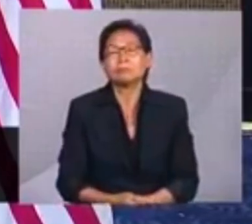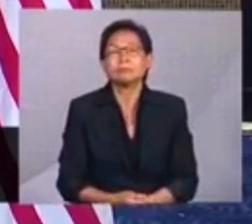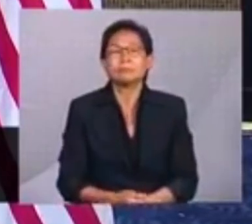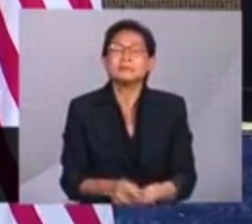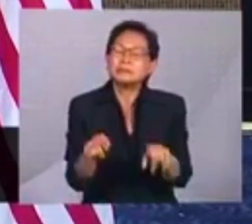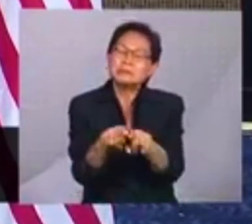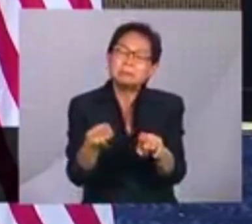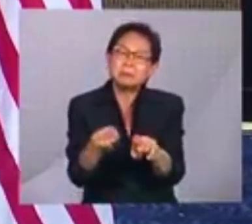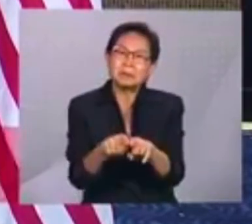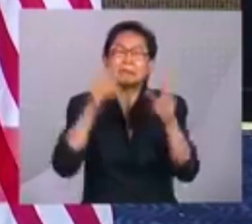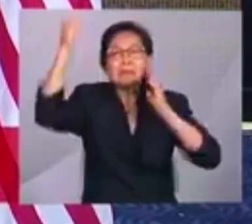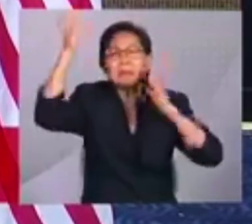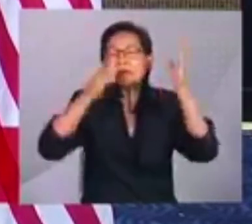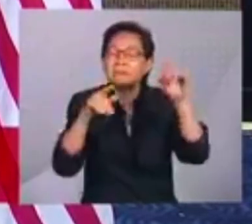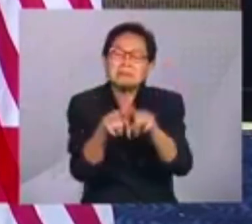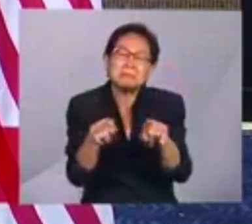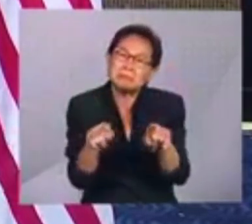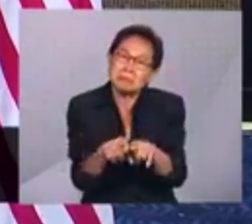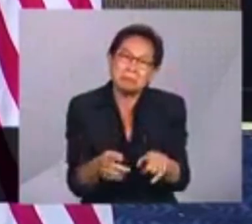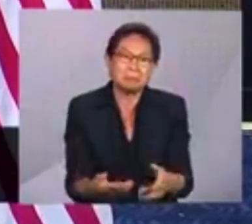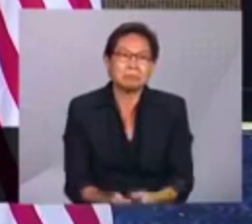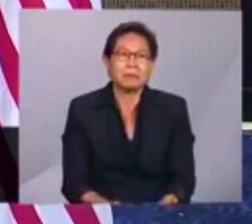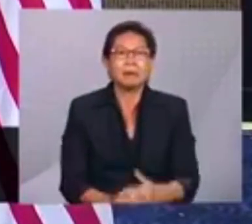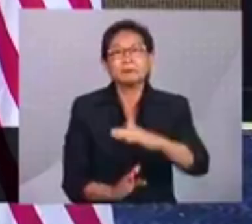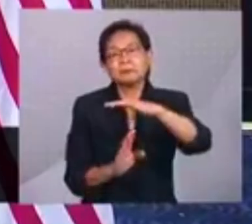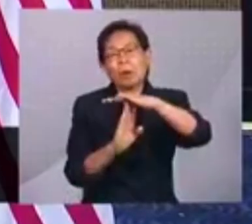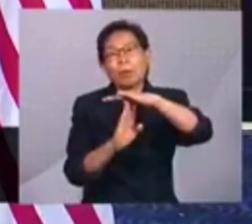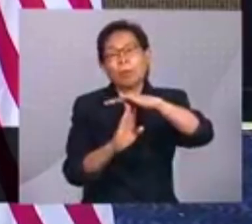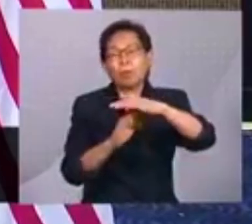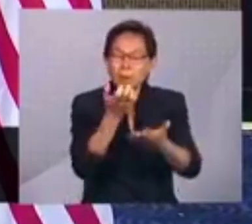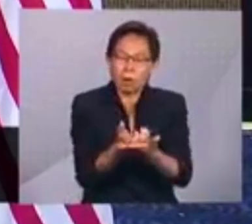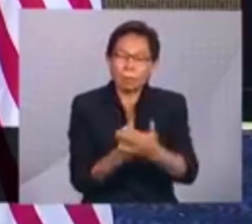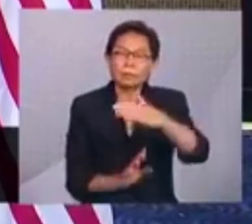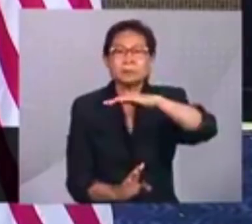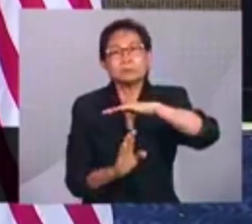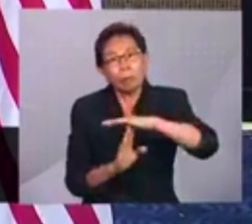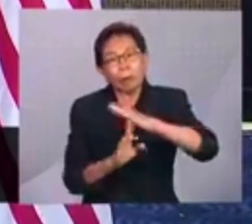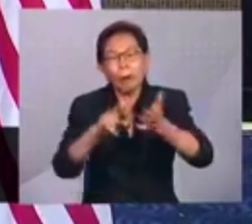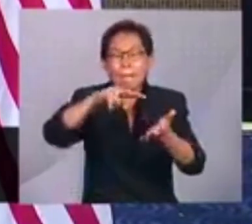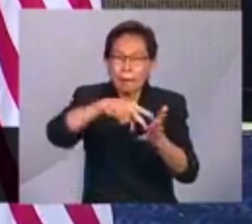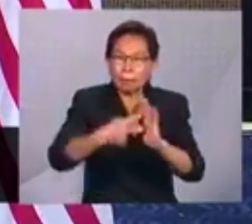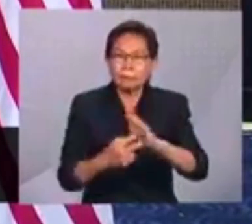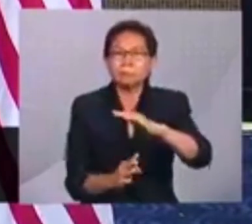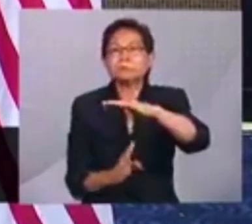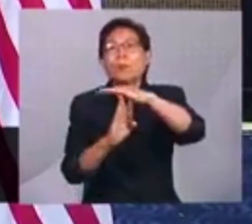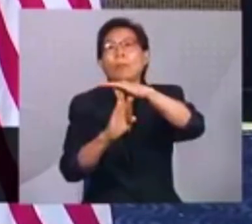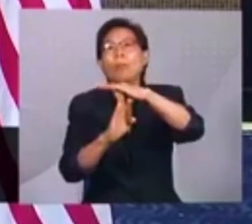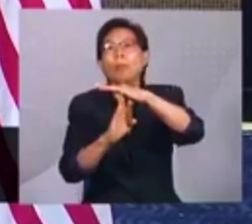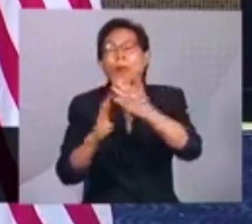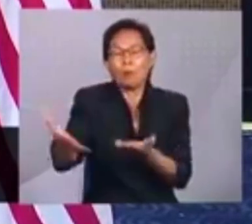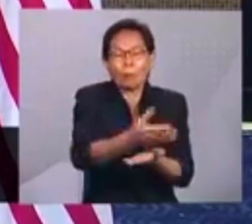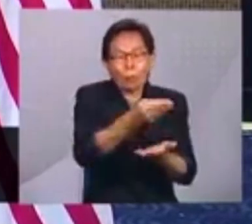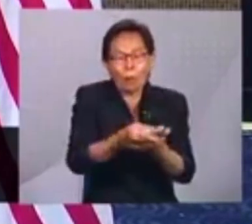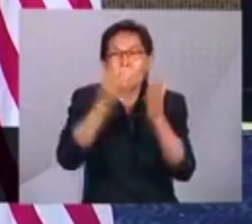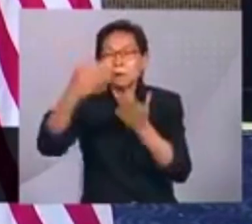Oh begitu jugalah bagi negara kita Hai terhenti activity ekonomi bermakna terhentilah Sumber